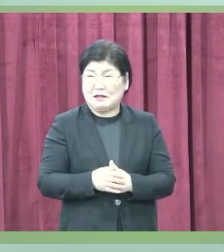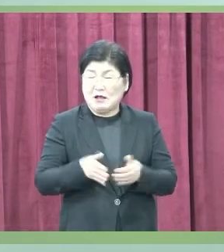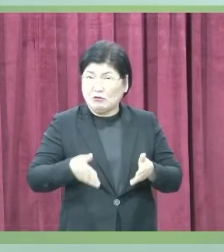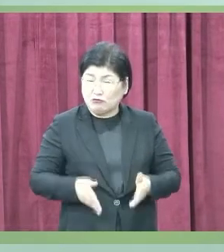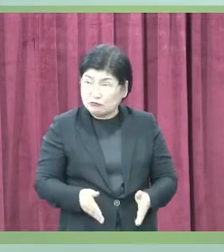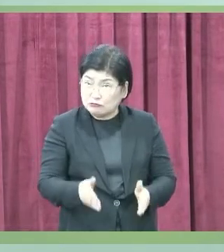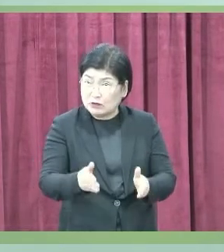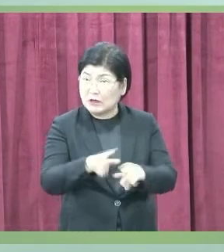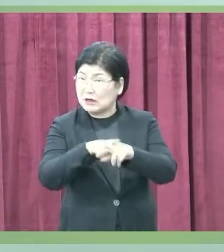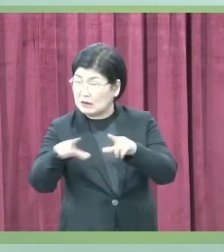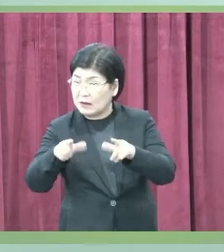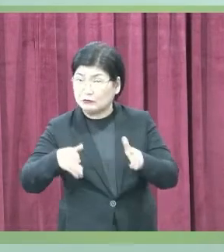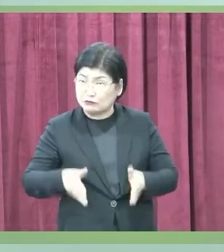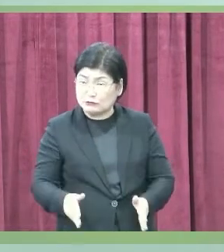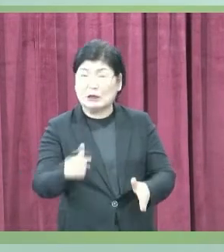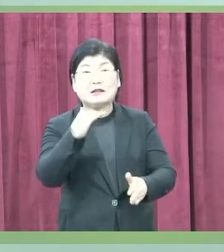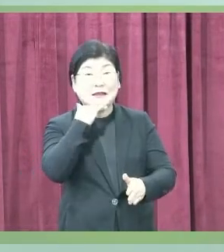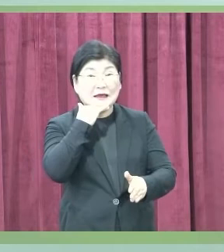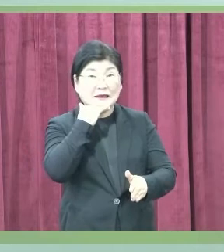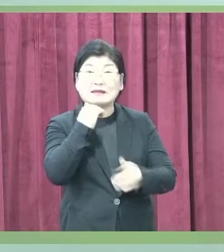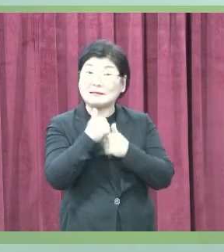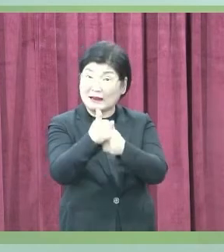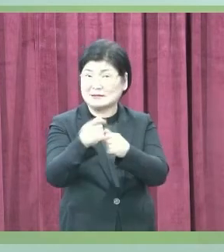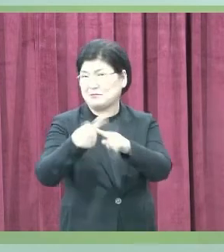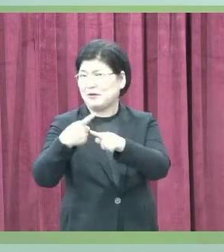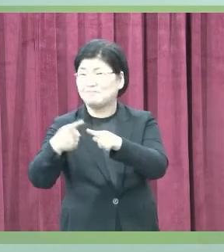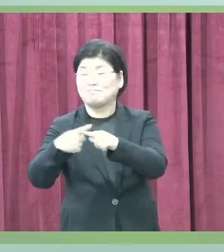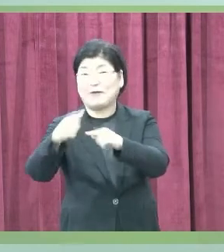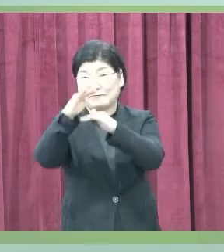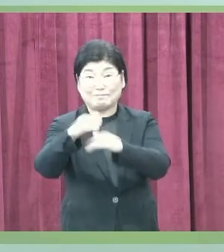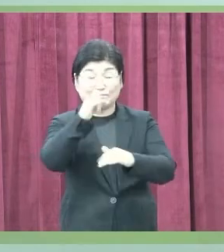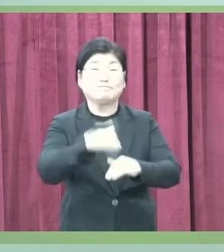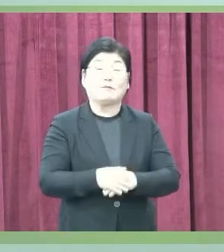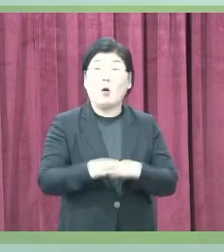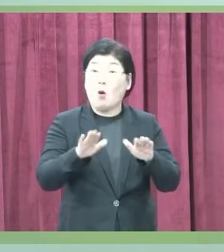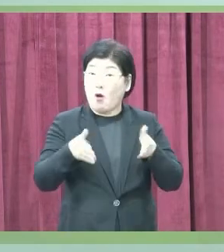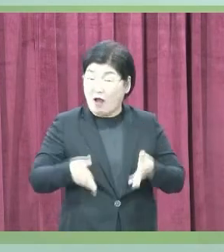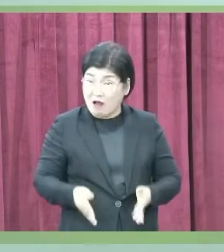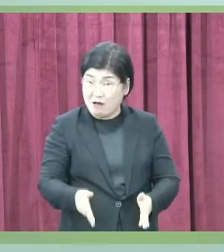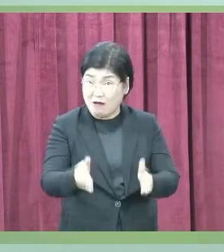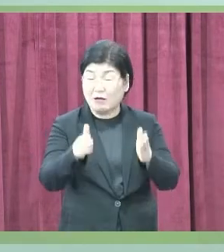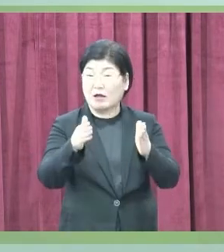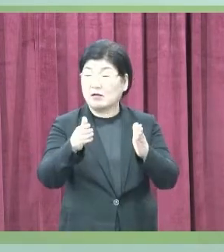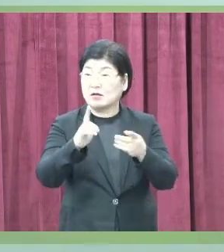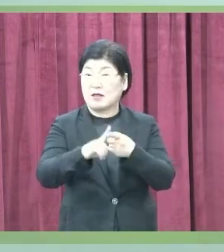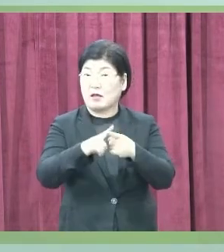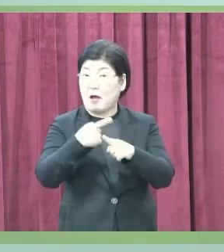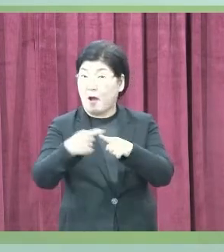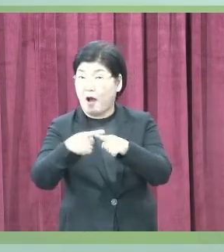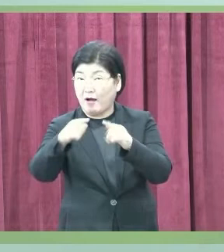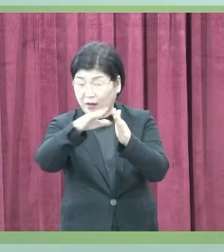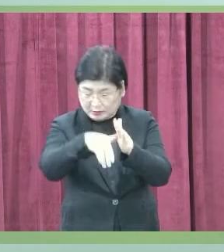출생률, 그 다음에 일반 출산율, 연령별 출산율이 있습니다. 예, 그래서 우리가 출산을 정의할 때